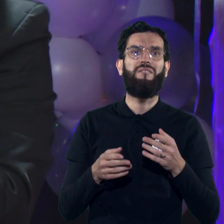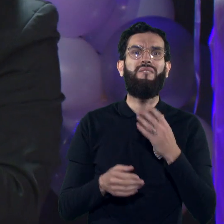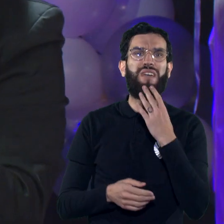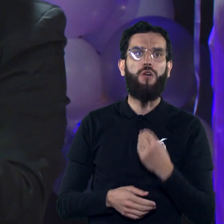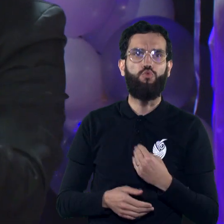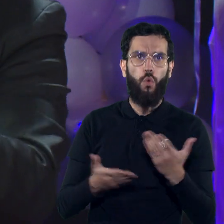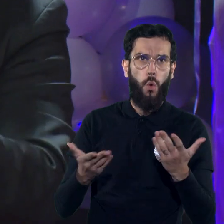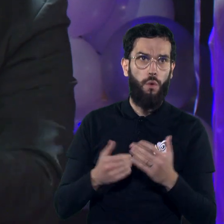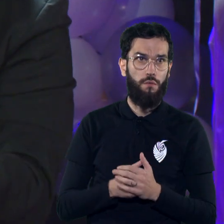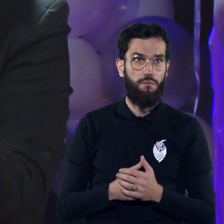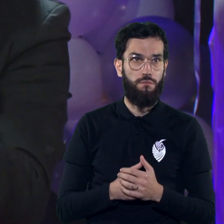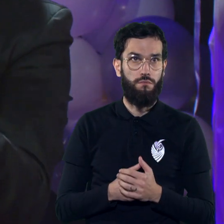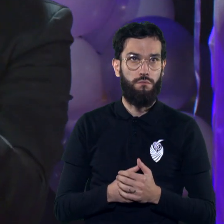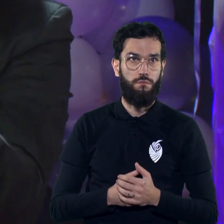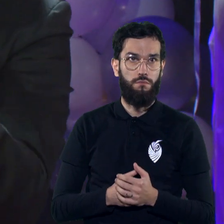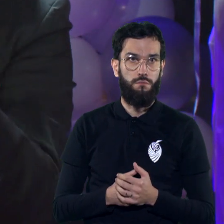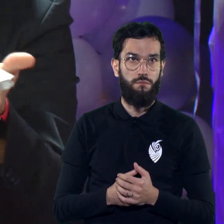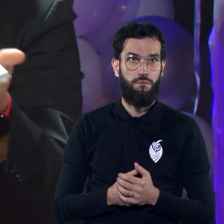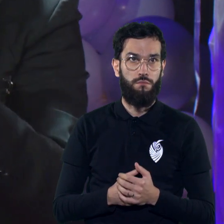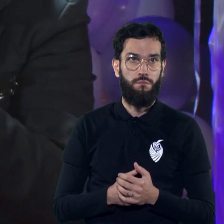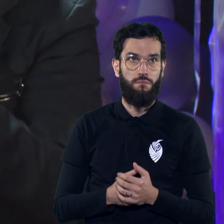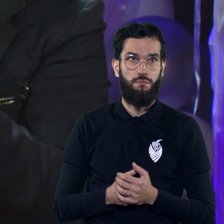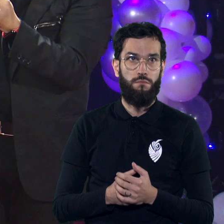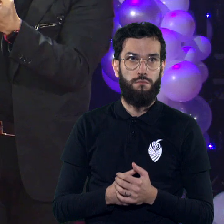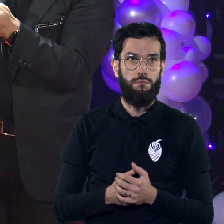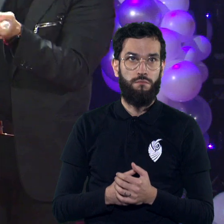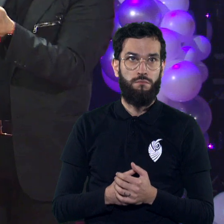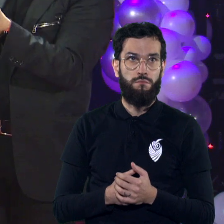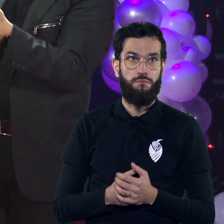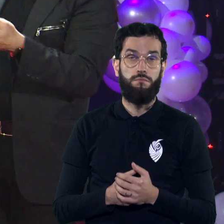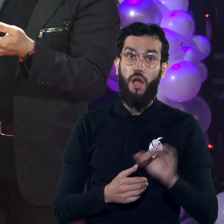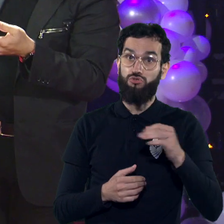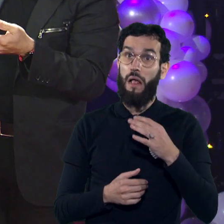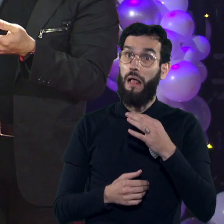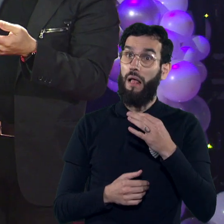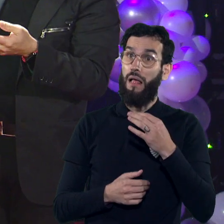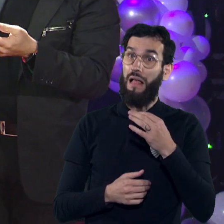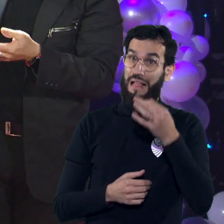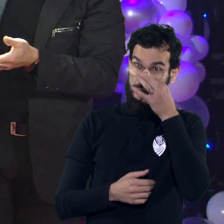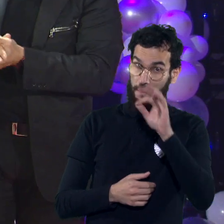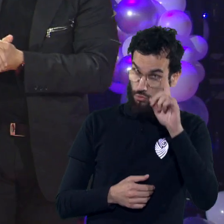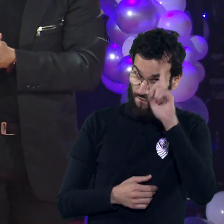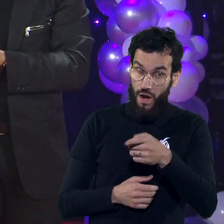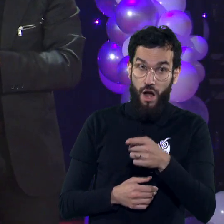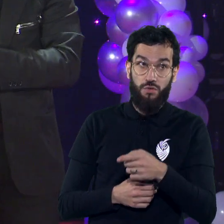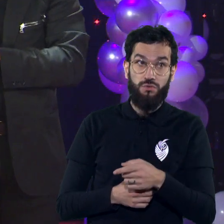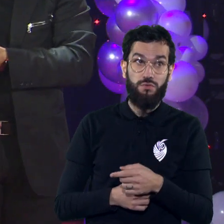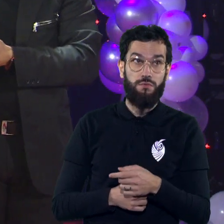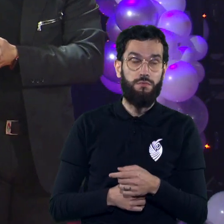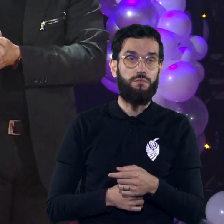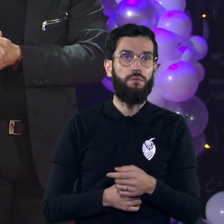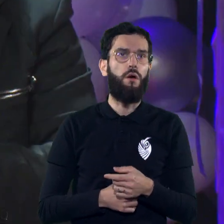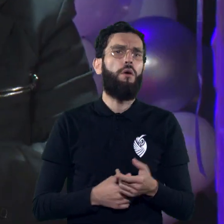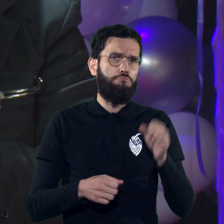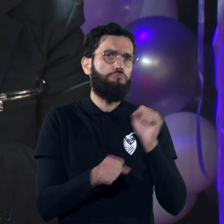francúzske. To ja doviac neviem, ale počítať, takže... Poznáš aj nemecké miešanie? No poď. No, sa pýtam, či ho